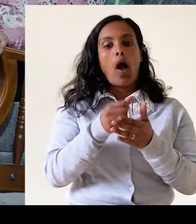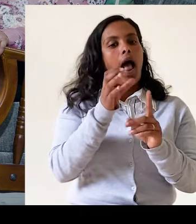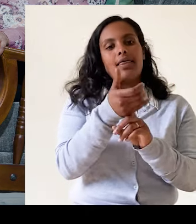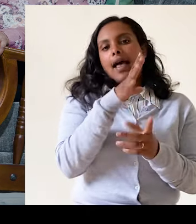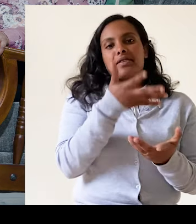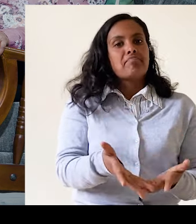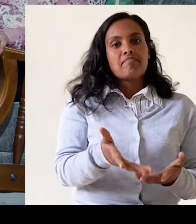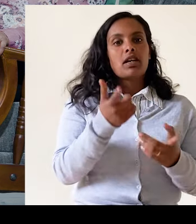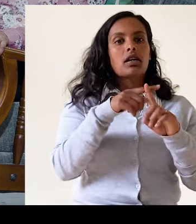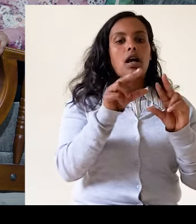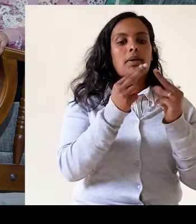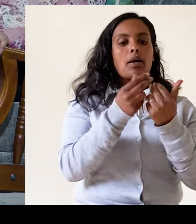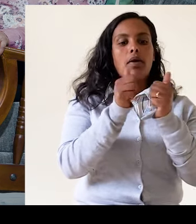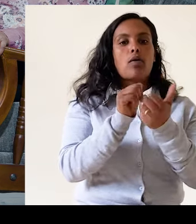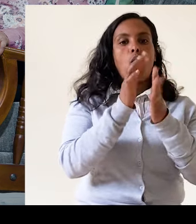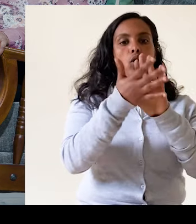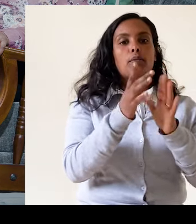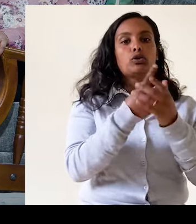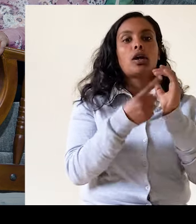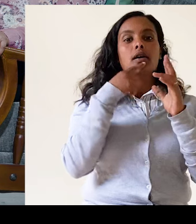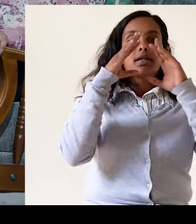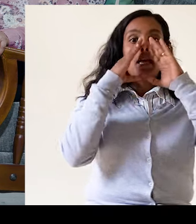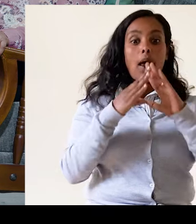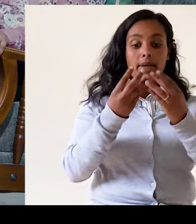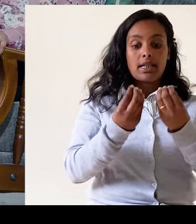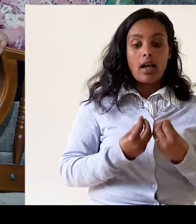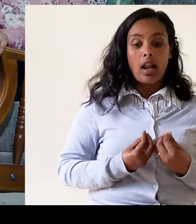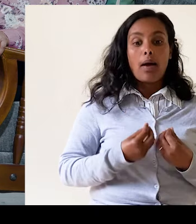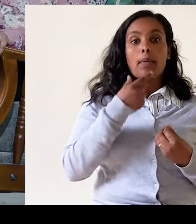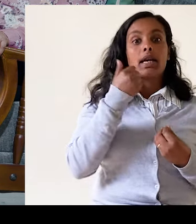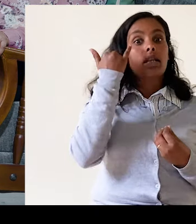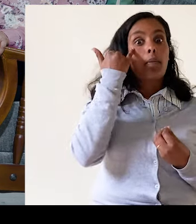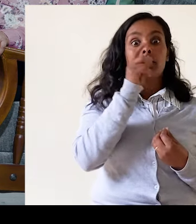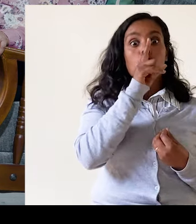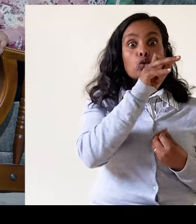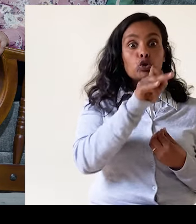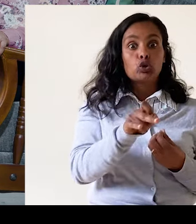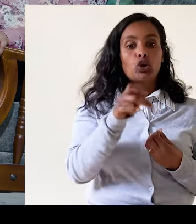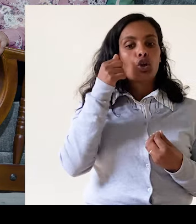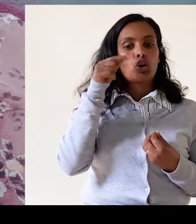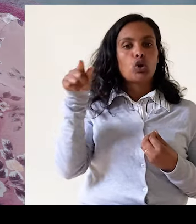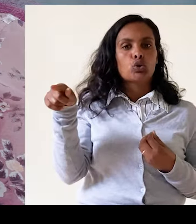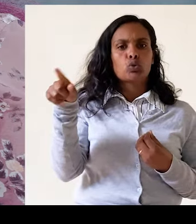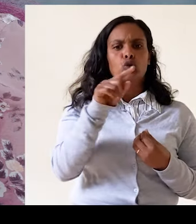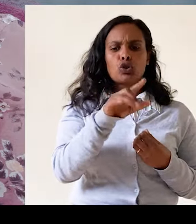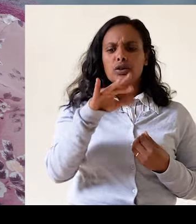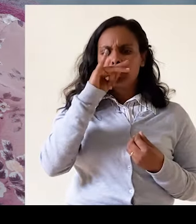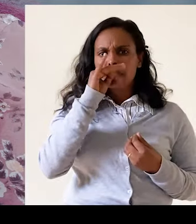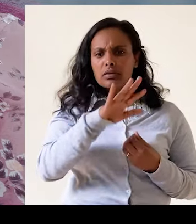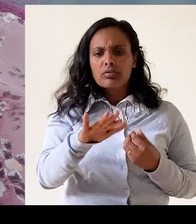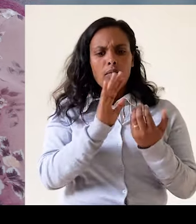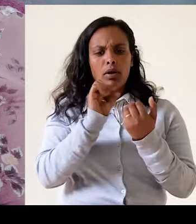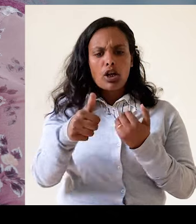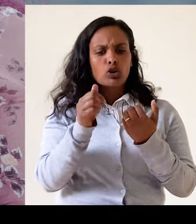አልተያዘም፣ ግን ከቤተሰብ ጋር መሆኔ ብቻ ሰላም ይሰጠኛል ብዬ ስለማስብ ነው እንጂ እነሱ ትንንሽ ልጆች